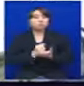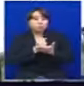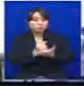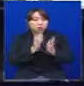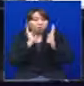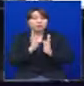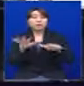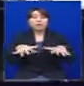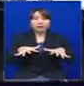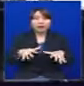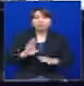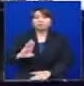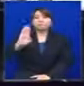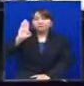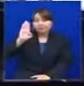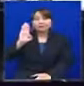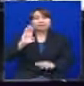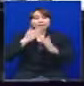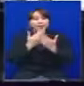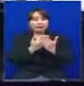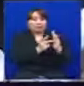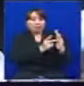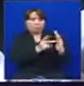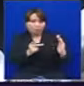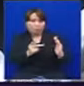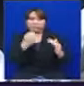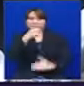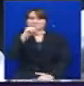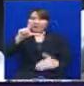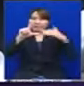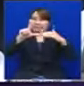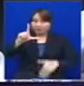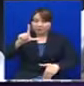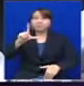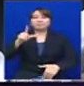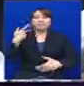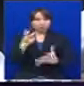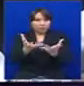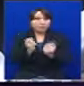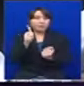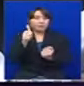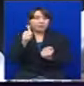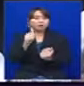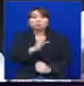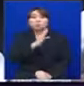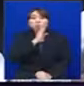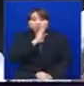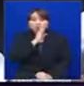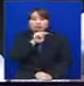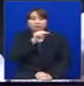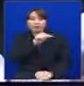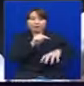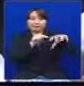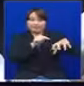ให้บุคคลธรรมดาและนิติบุคคลที่มีวงเงินหนี้ไม่เกิน10ล้านบาทจะได้รับสิทธิประโยชน์ในกรณีหากเจ้าหนี้หลัก